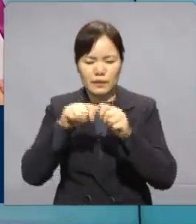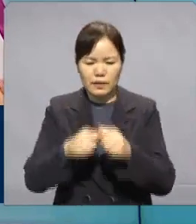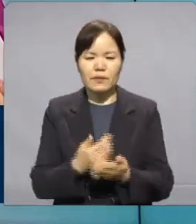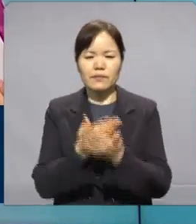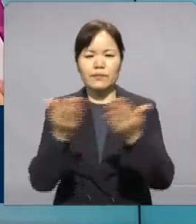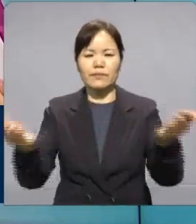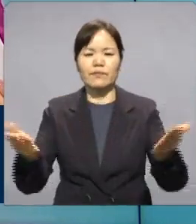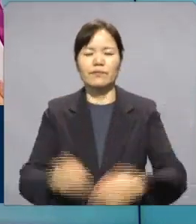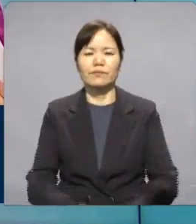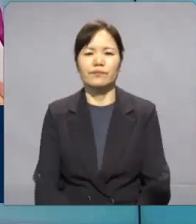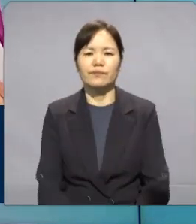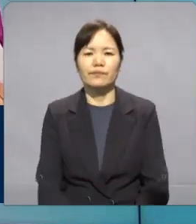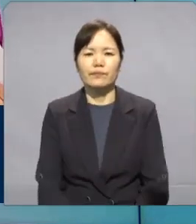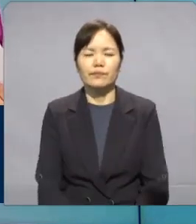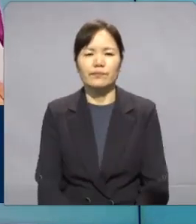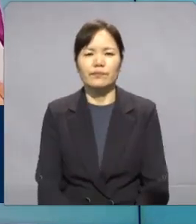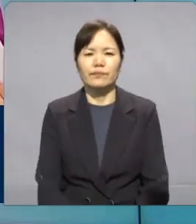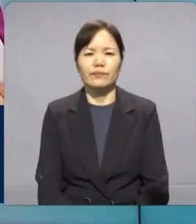전해드립니다.